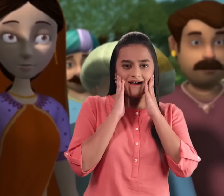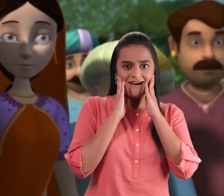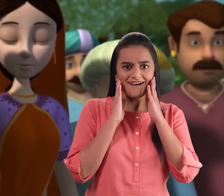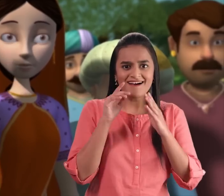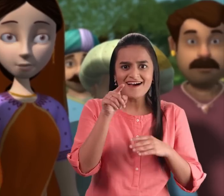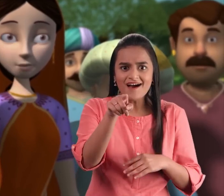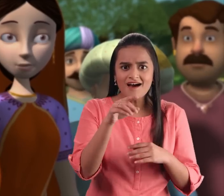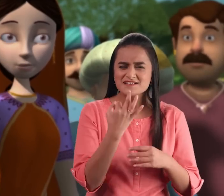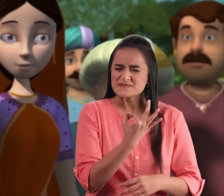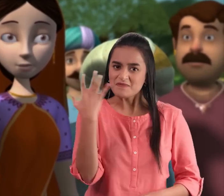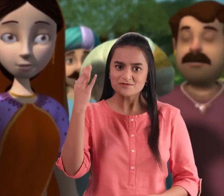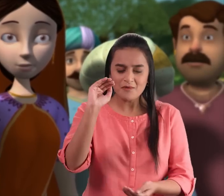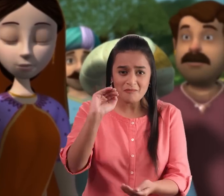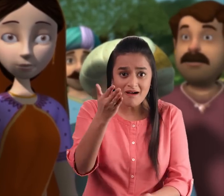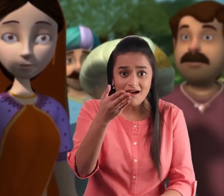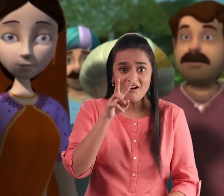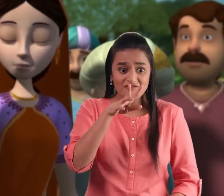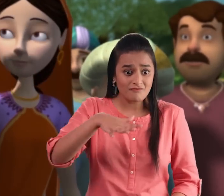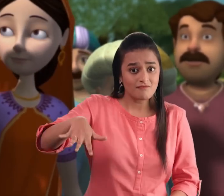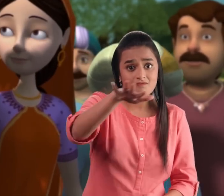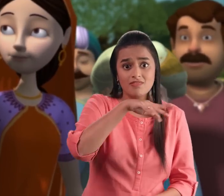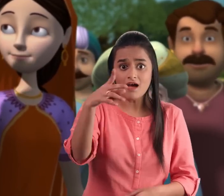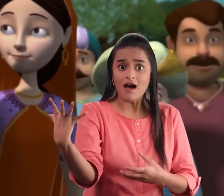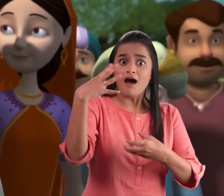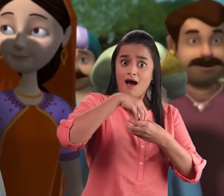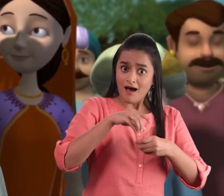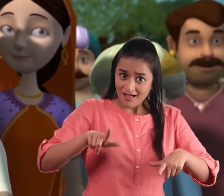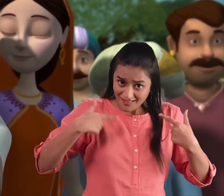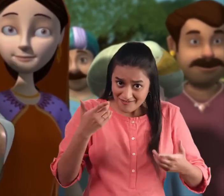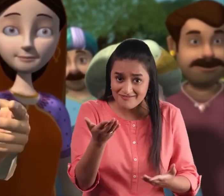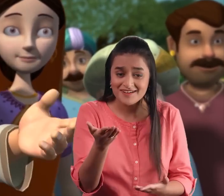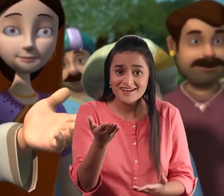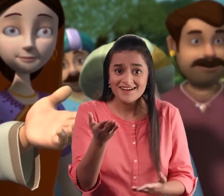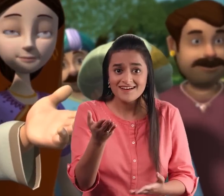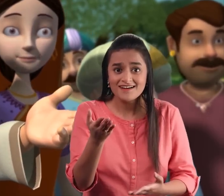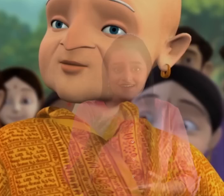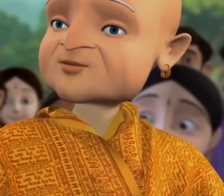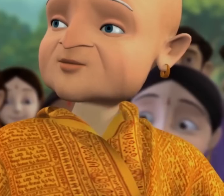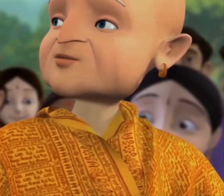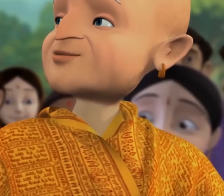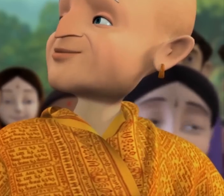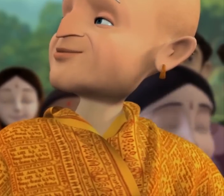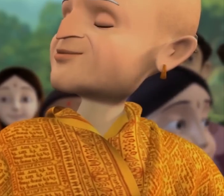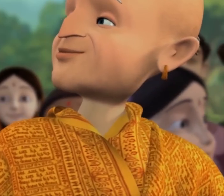हाँ, इतना असाधारण बालक हमारे साथ यहाँ वृंदावन में रहने आया है।